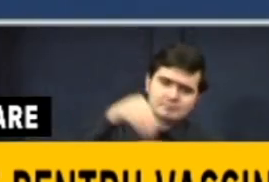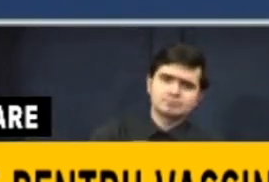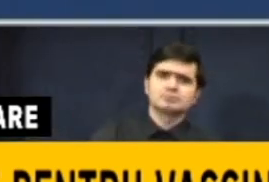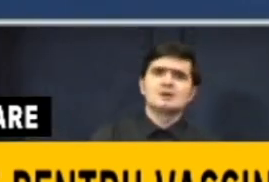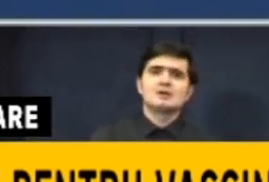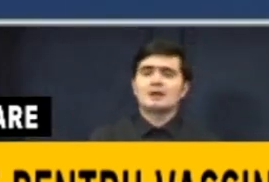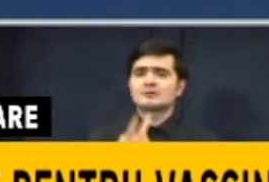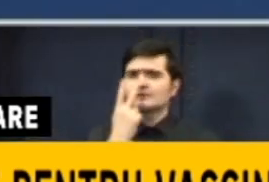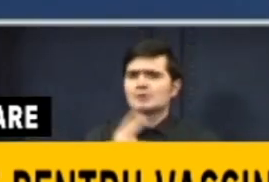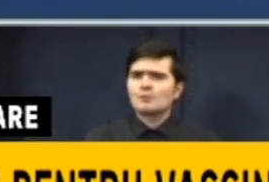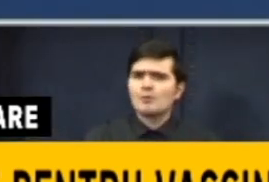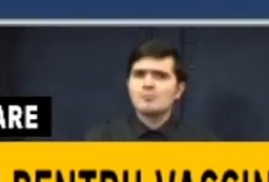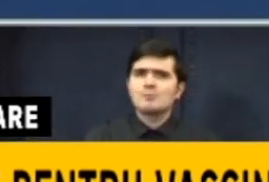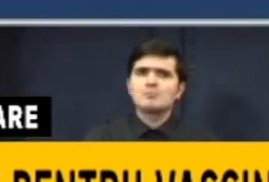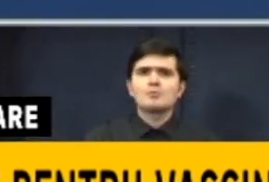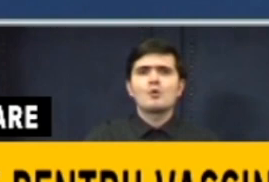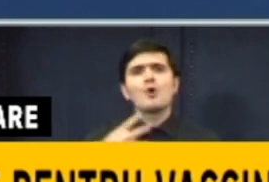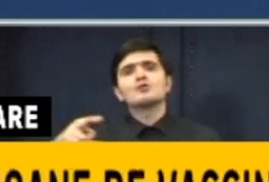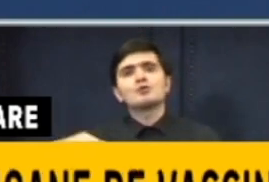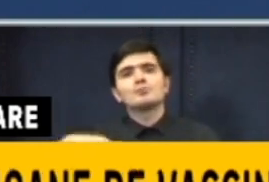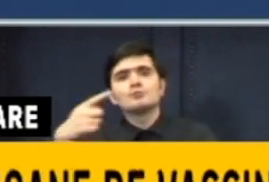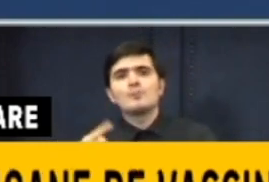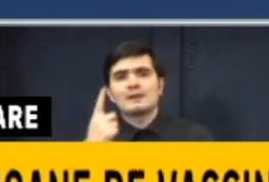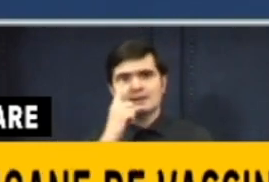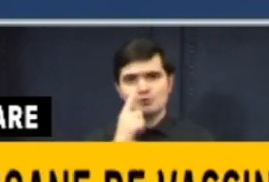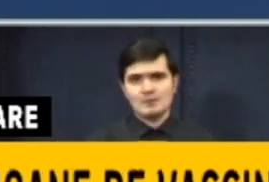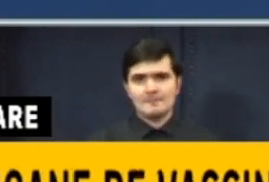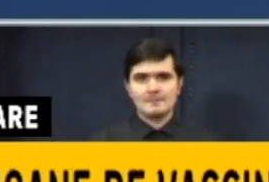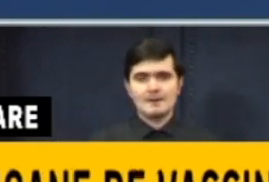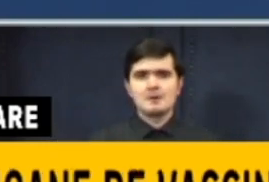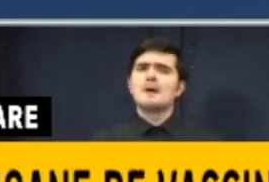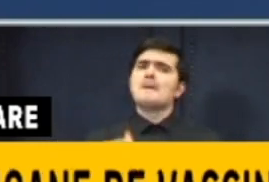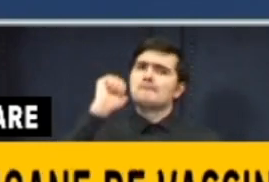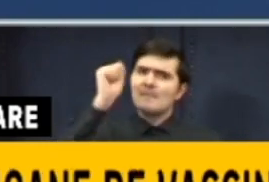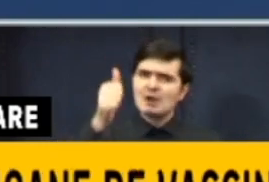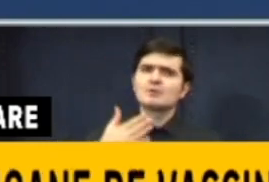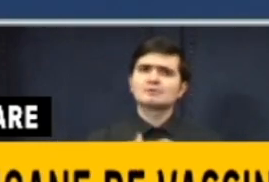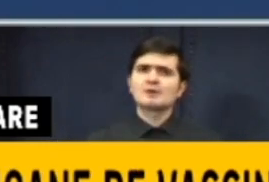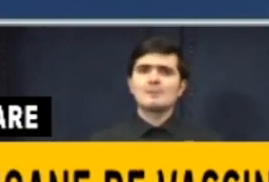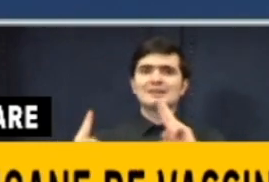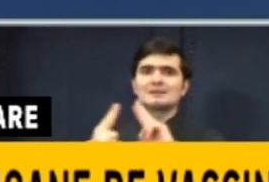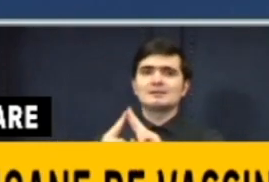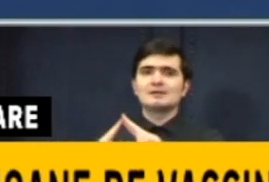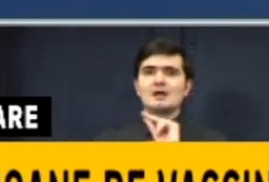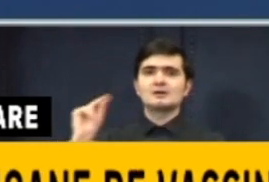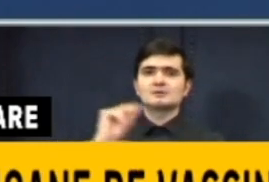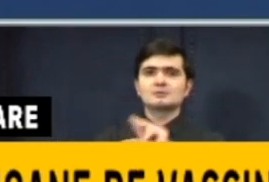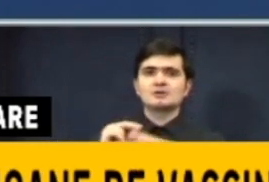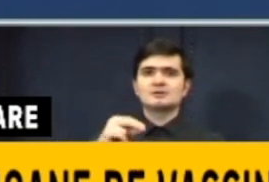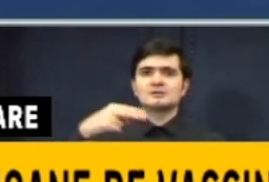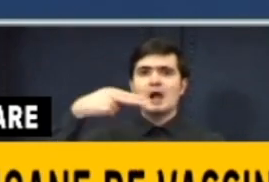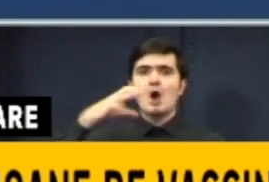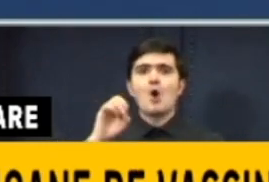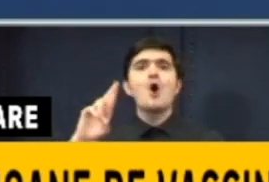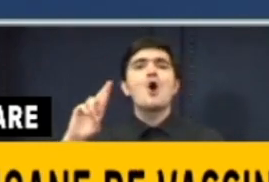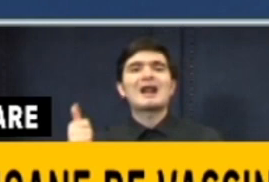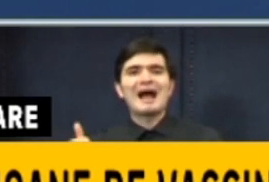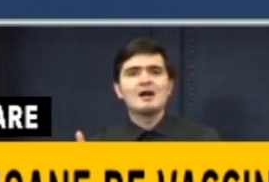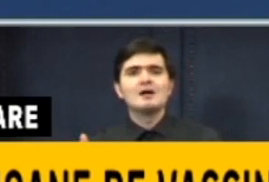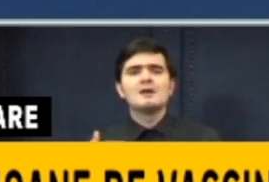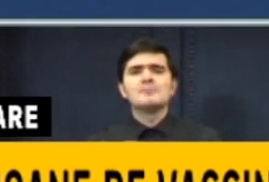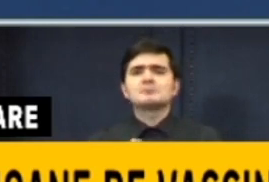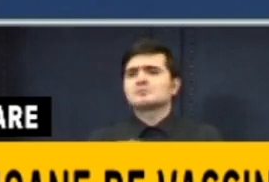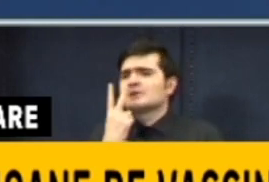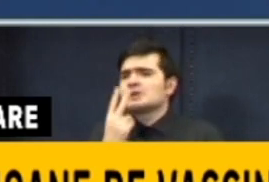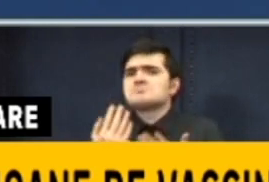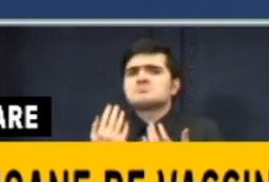așeza la masa negocierilor cu reprezentanții din domeniul Horeca. O să am întâlnire cu asociația Hora, să vedem ce soluții